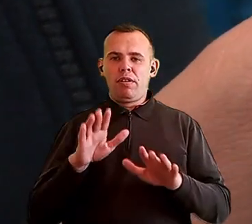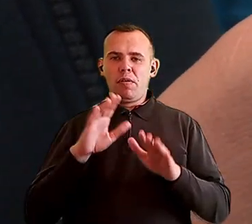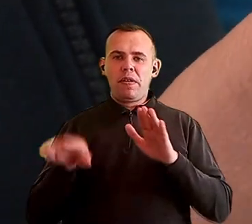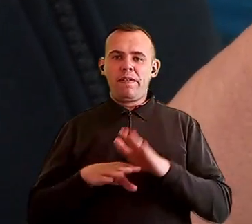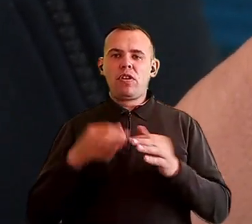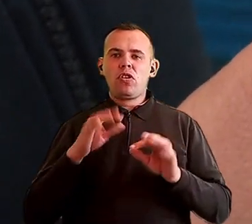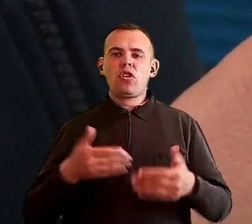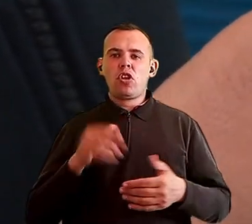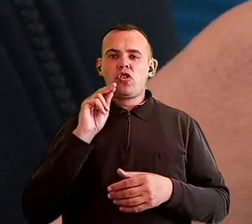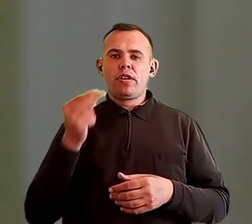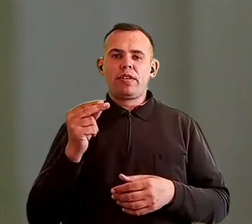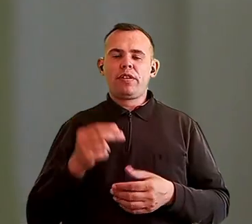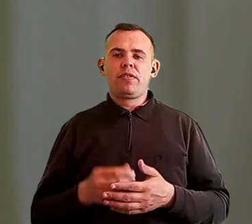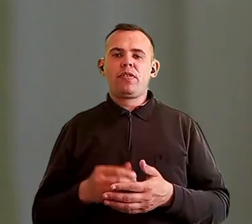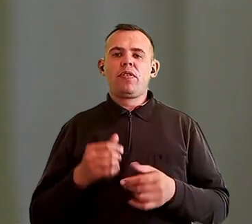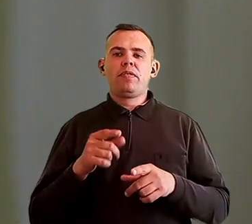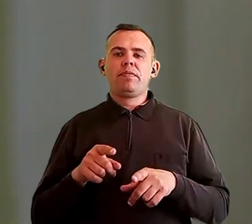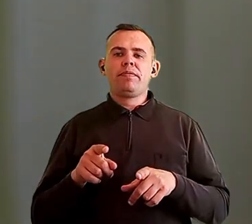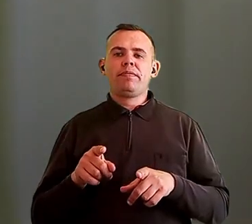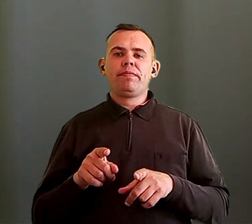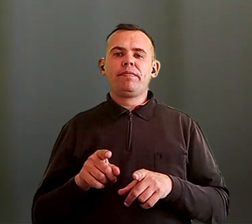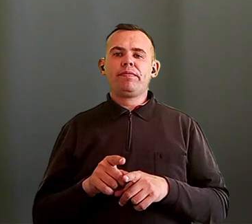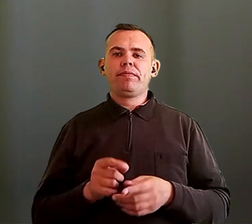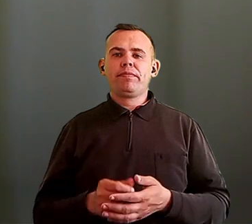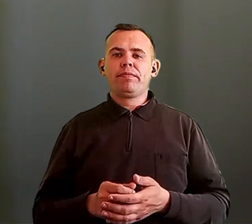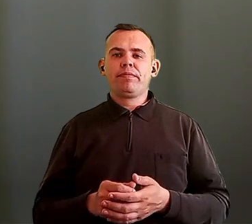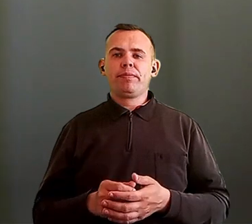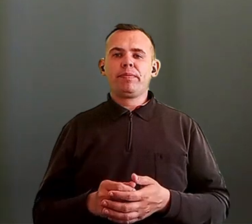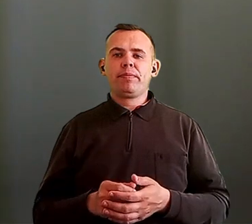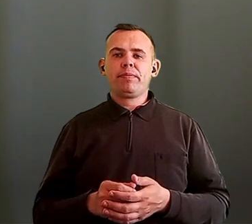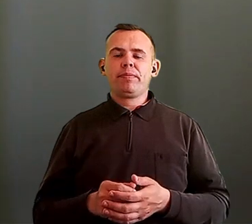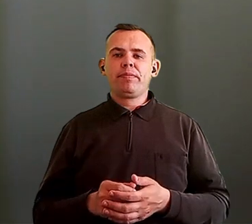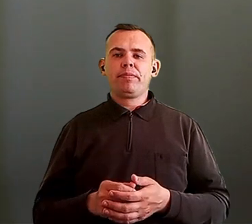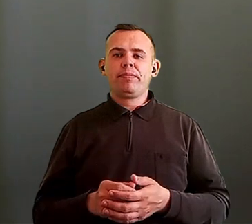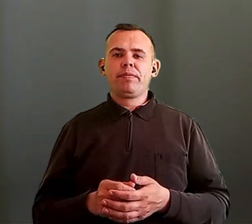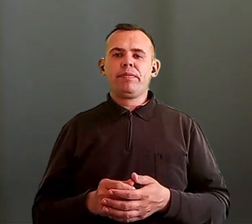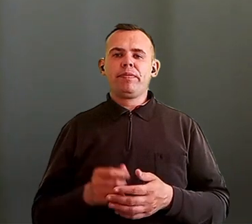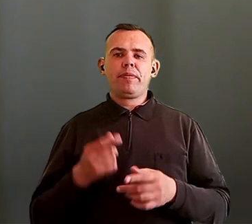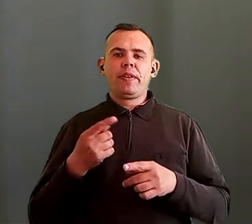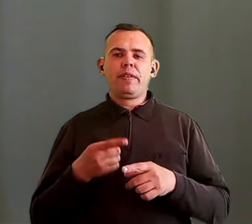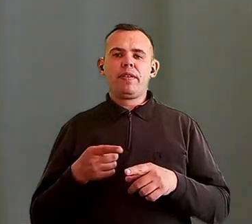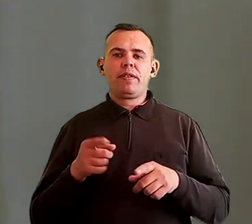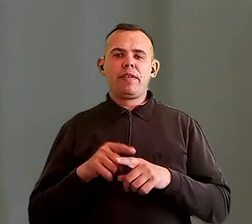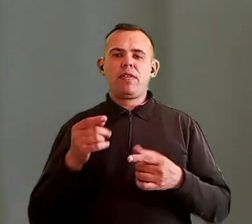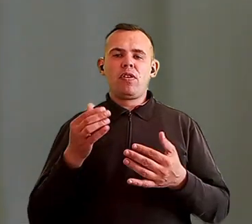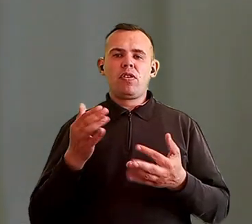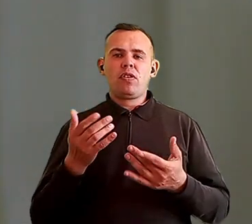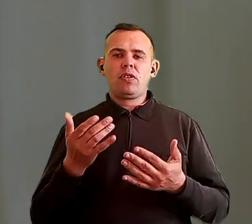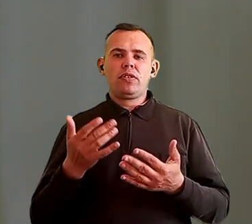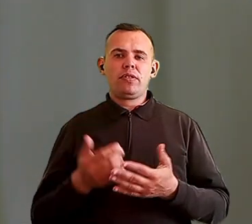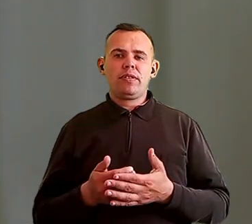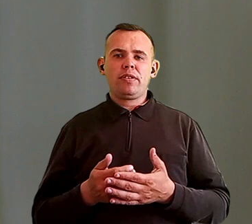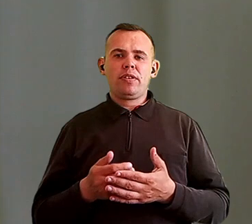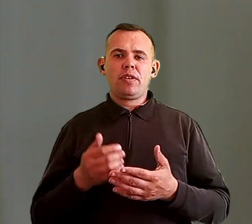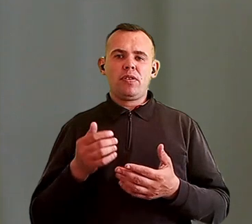Дар'я. Ми спали в куртках, дітей одягали в кілька штанів, кілька кофт, в шапках, в курточках їх клали